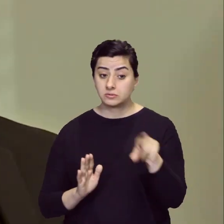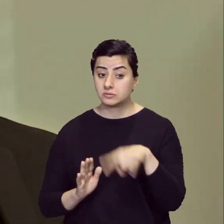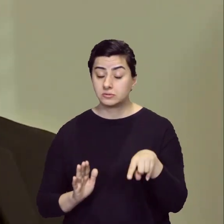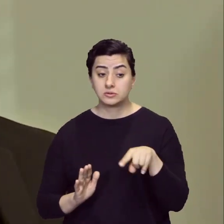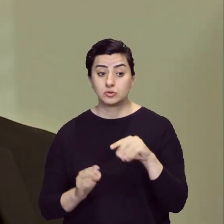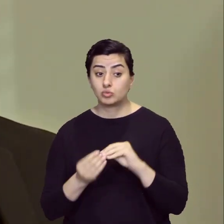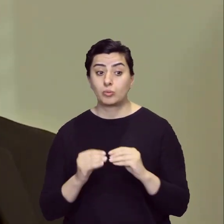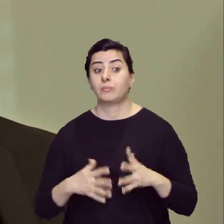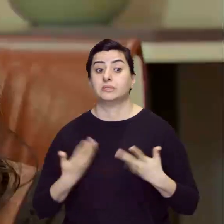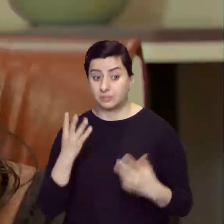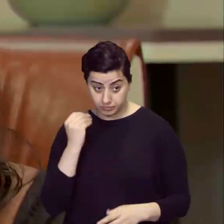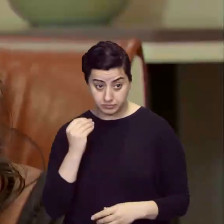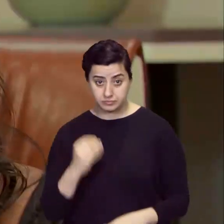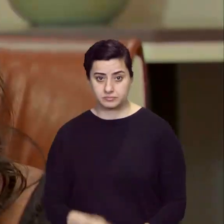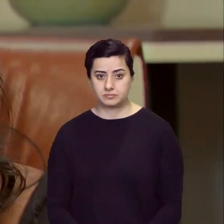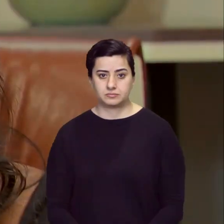sorun çıkartmak yok.